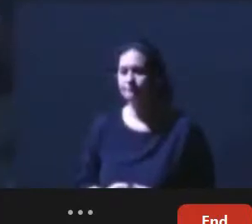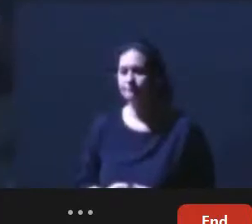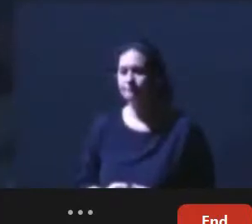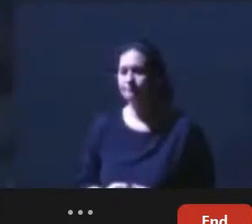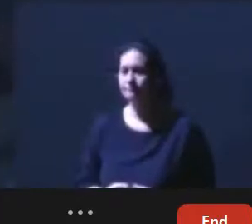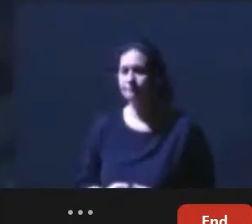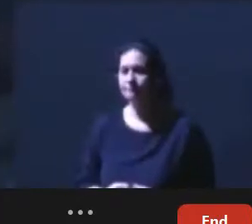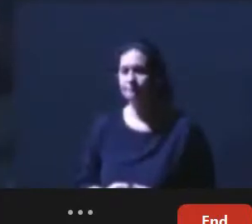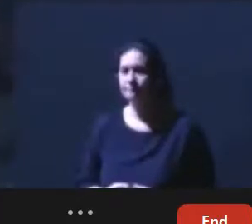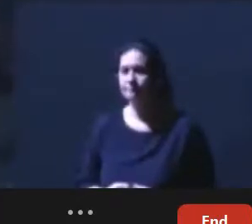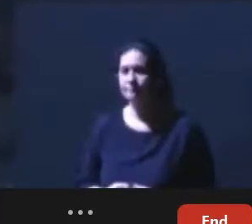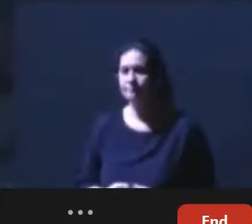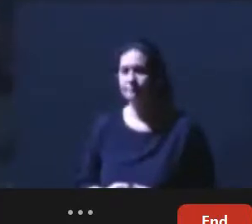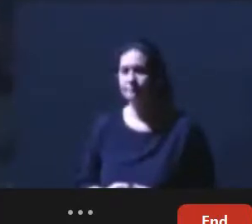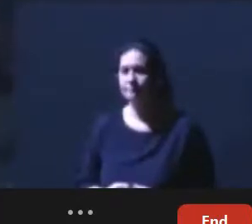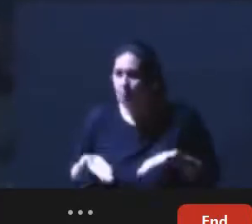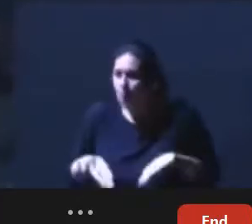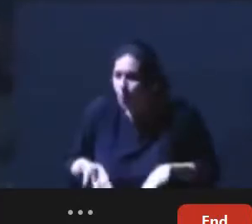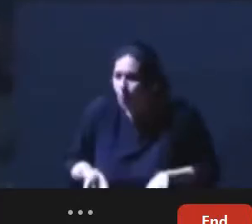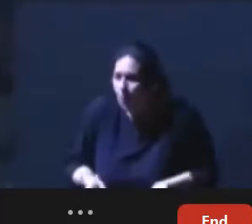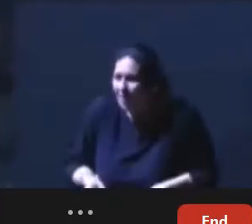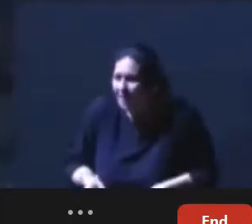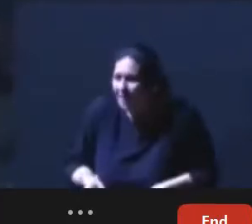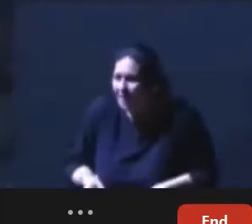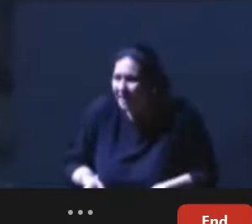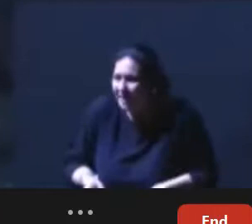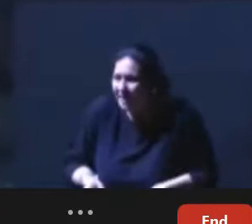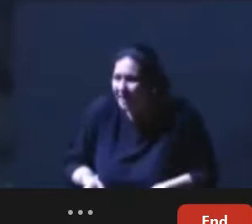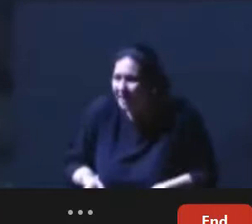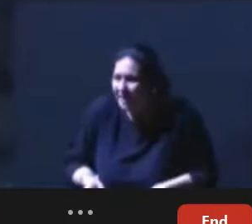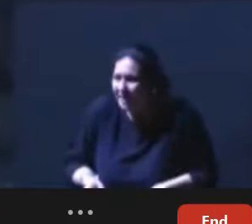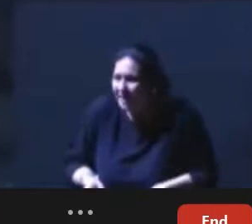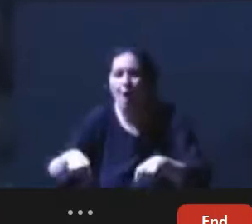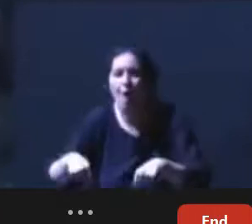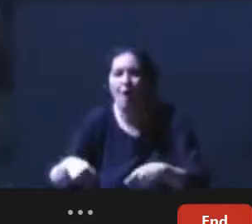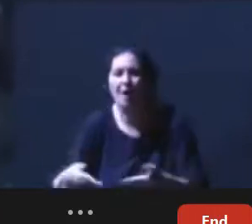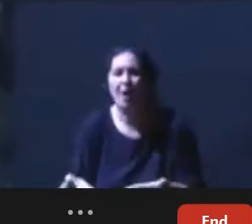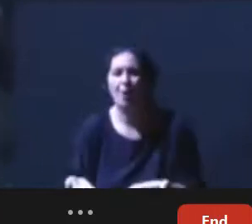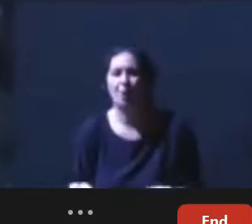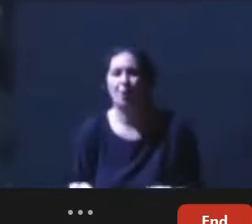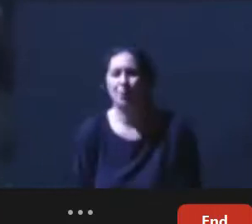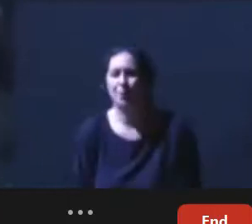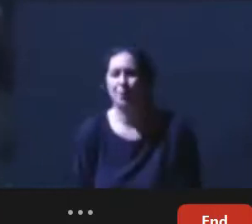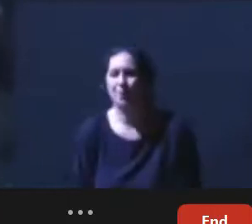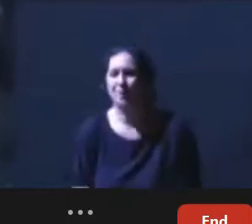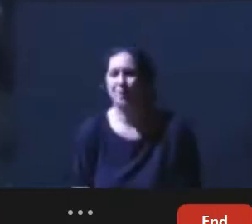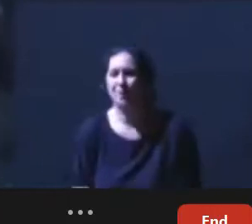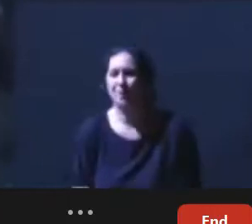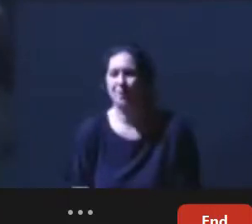là số quá khứ không thể tồn tại, cũng như là tương lai cũng thế.